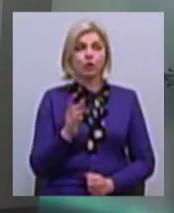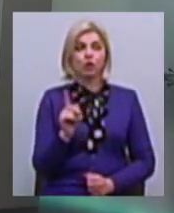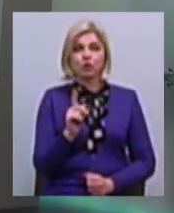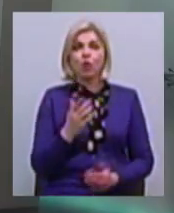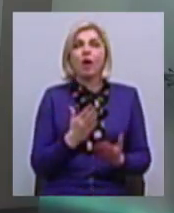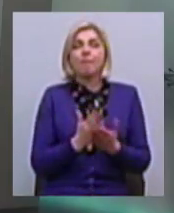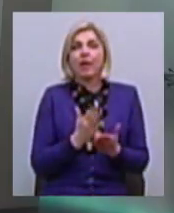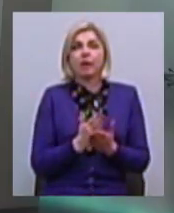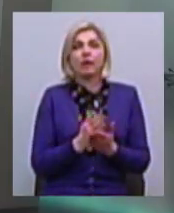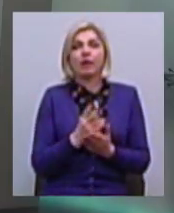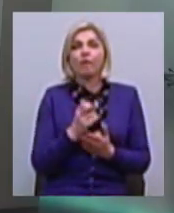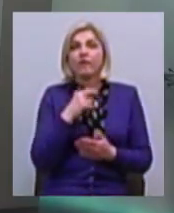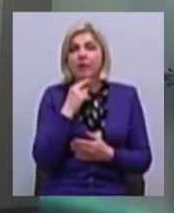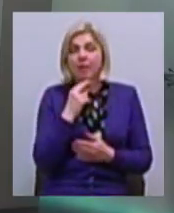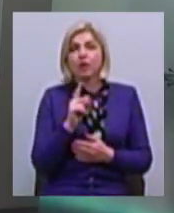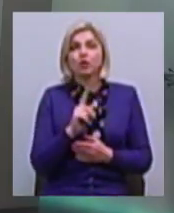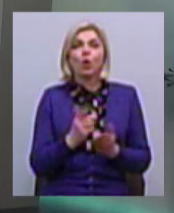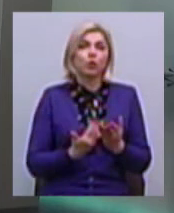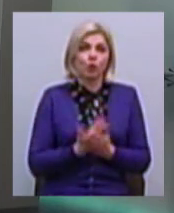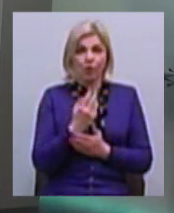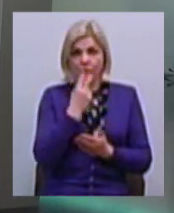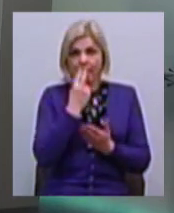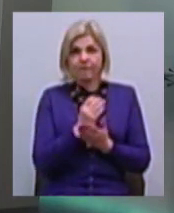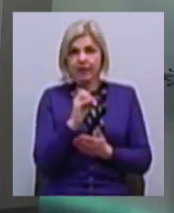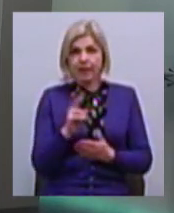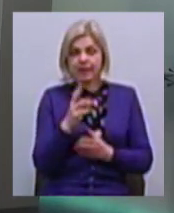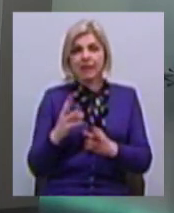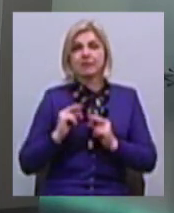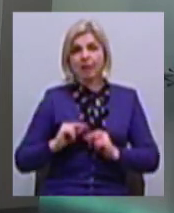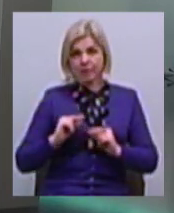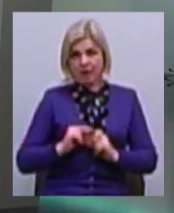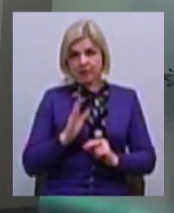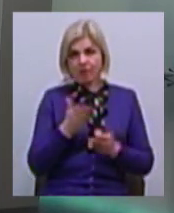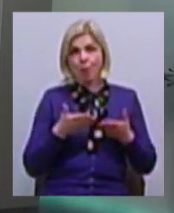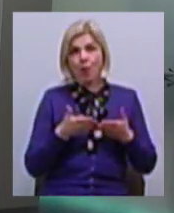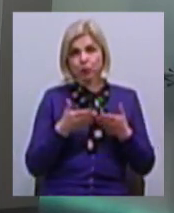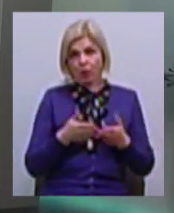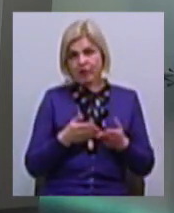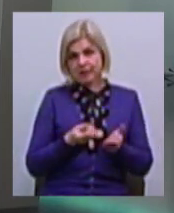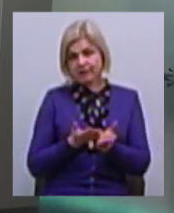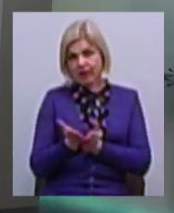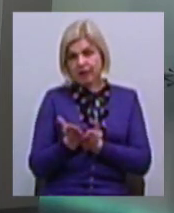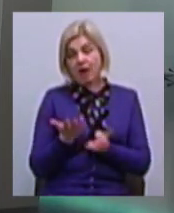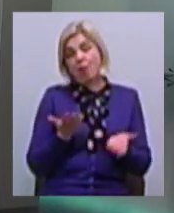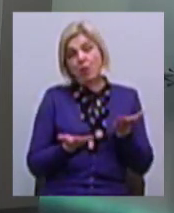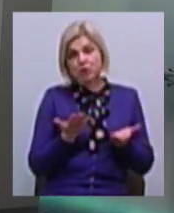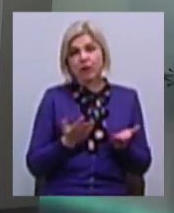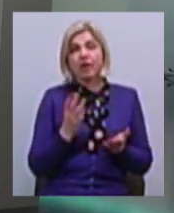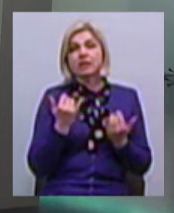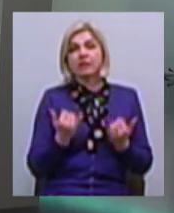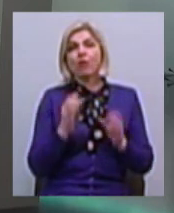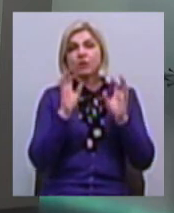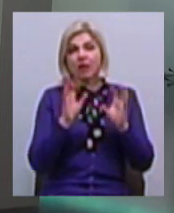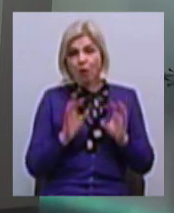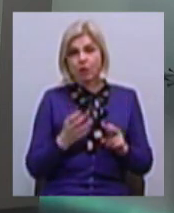від якогось нового виду співпраці між інвестором саме в портовій сфері. Можливо, але в будь-якому сьогодні законодавство передбачає,